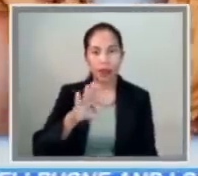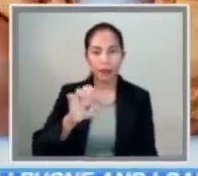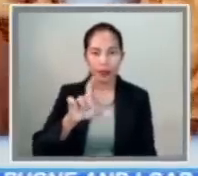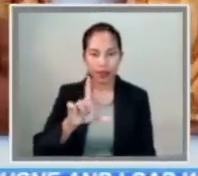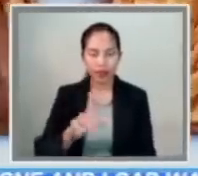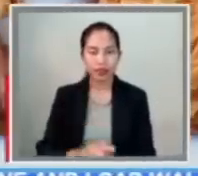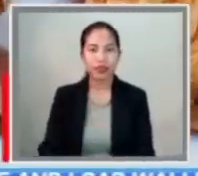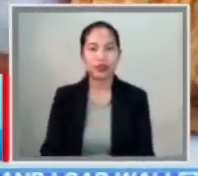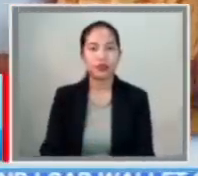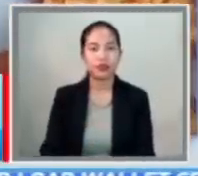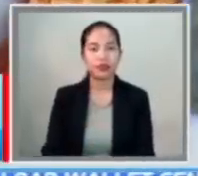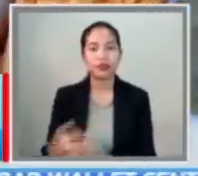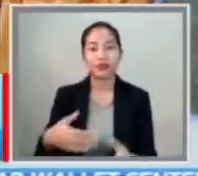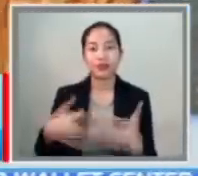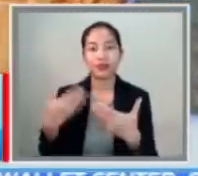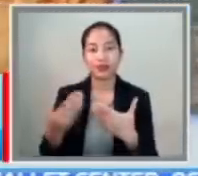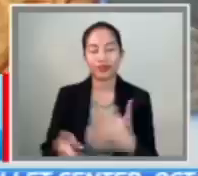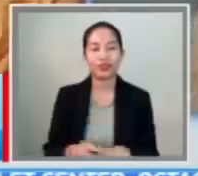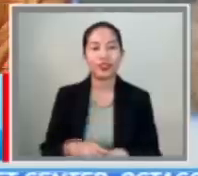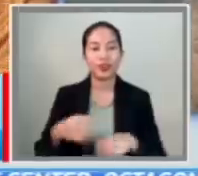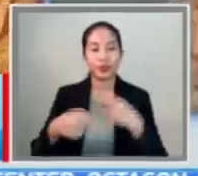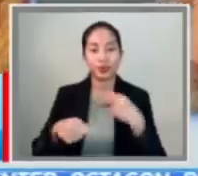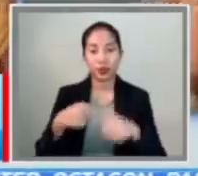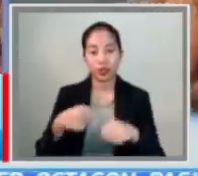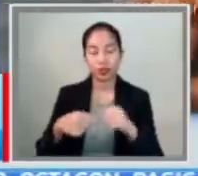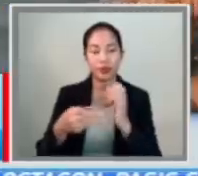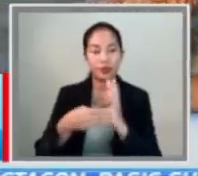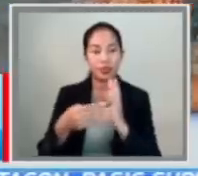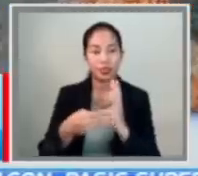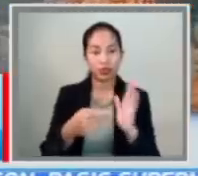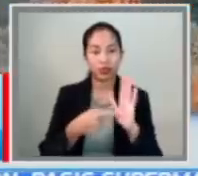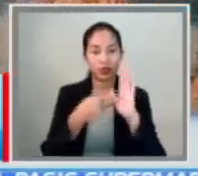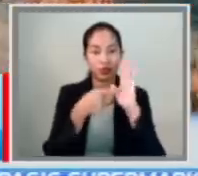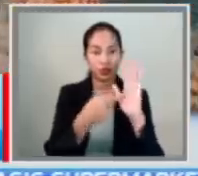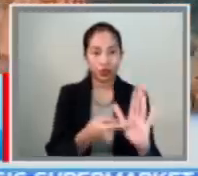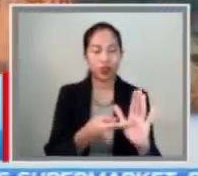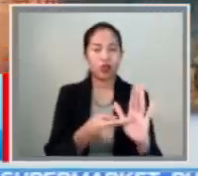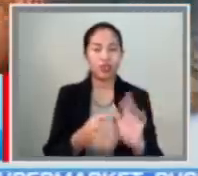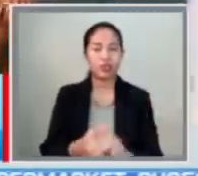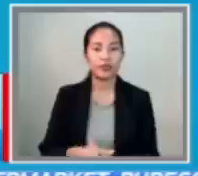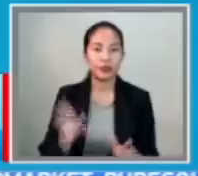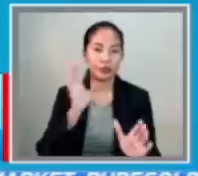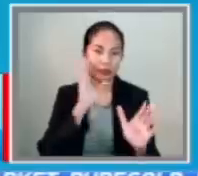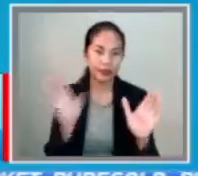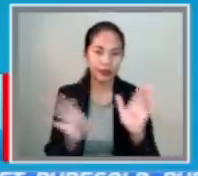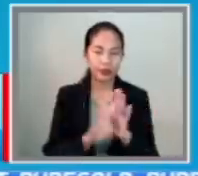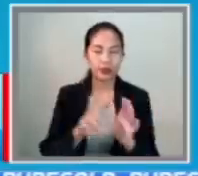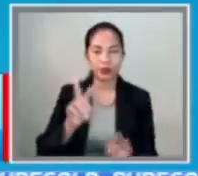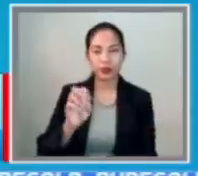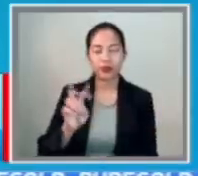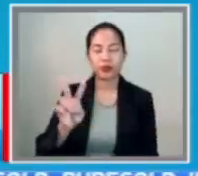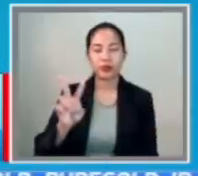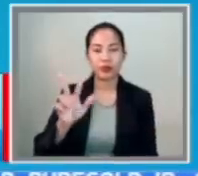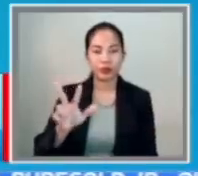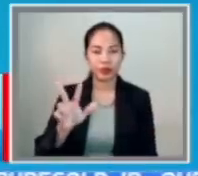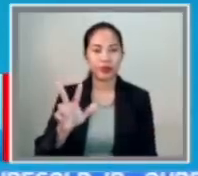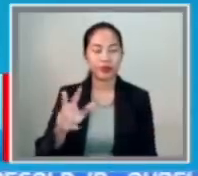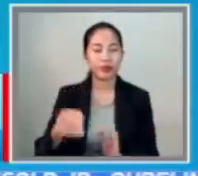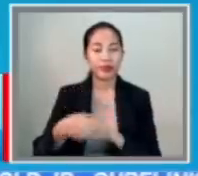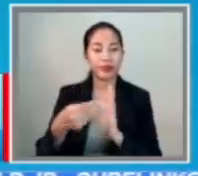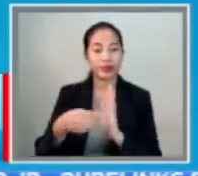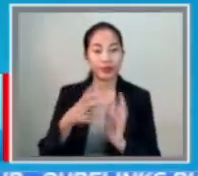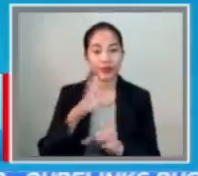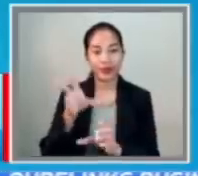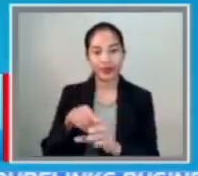Inilabas na ng Sports Illustrated ang covers ng kanilang Swimsuit Edition 2023 magazine. Isa dyan si Martha Stewart at the